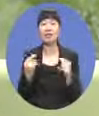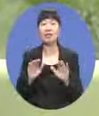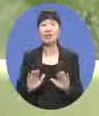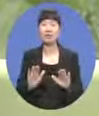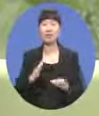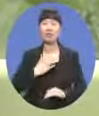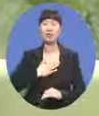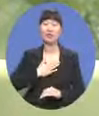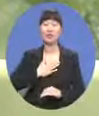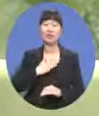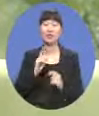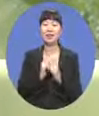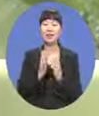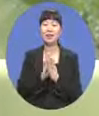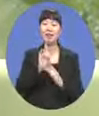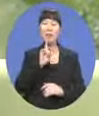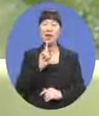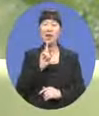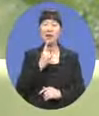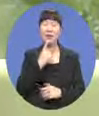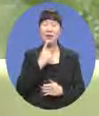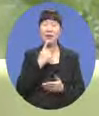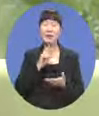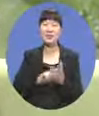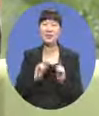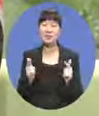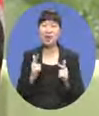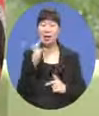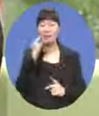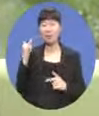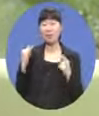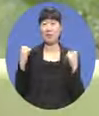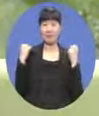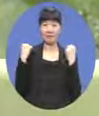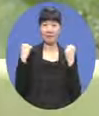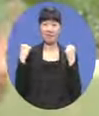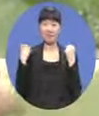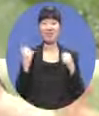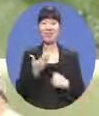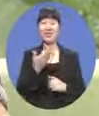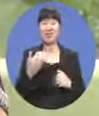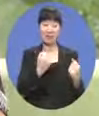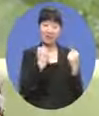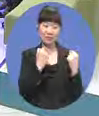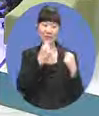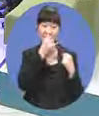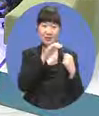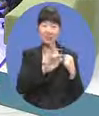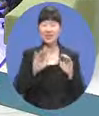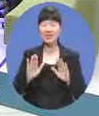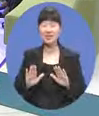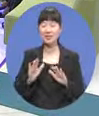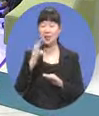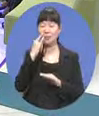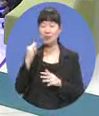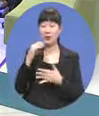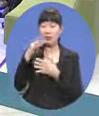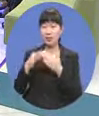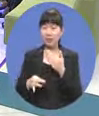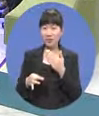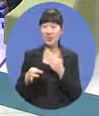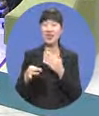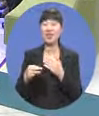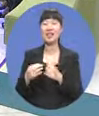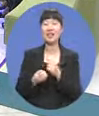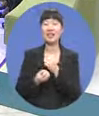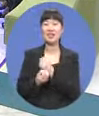참 저희가 제 입으로 이런 얘기 하기는 좀 못하지만 역시 부모의 힘이라는 것이 네, 여러분의 힘도 있으시겠지만 또 이 프로그램 부모라는